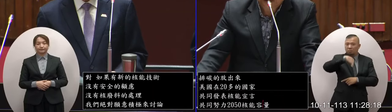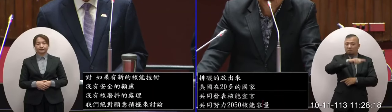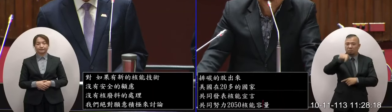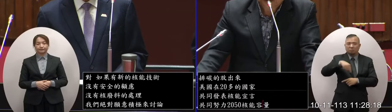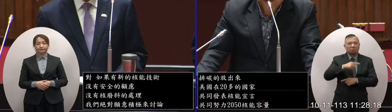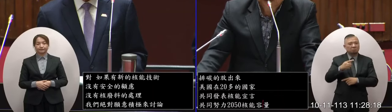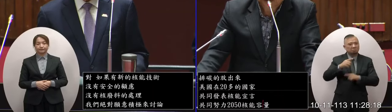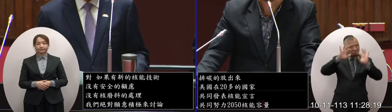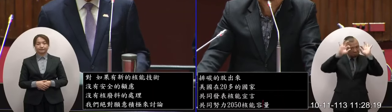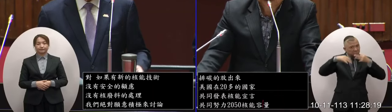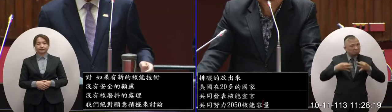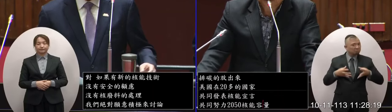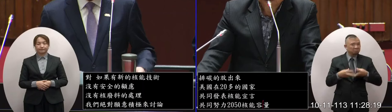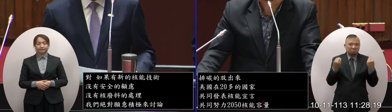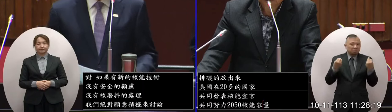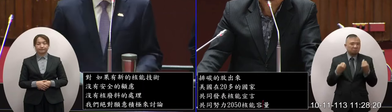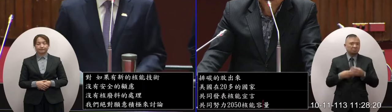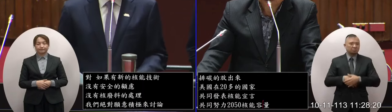长，